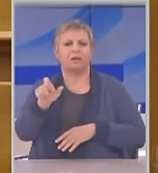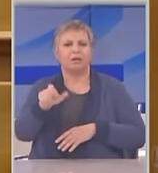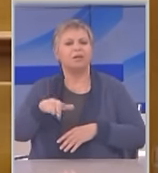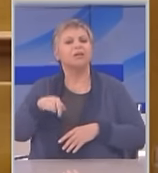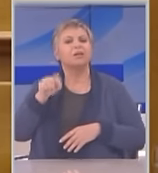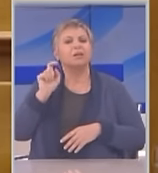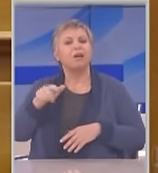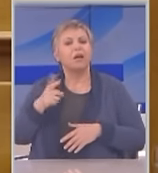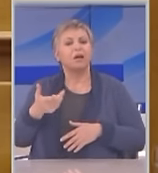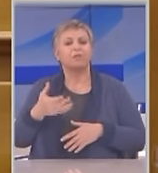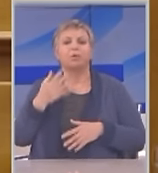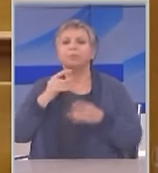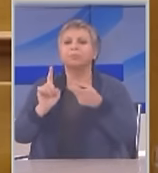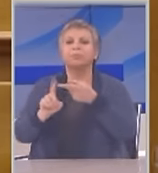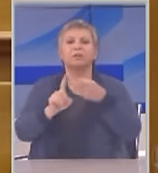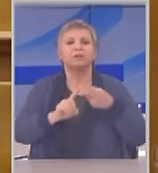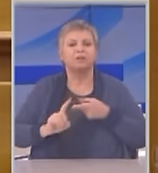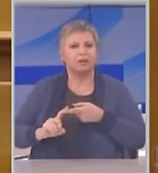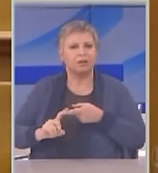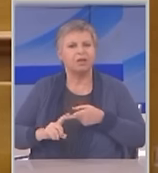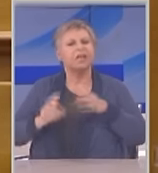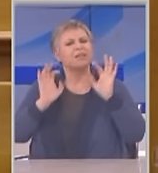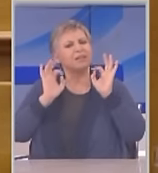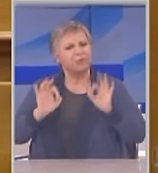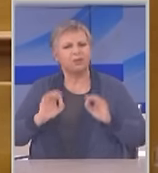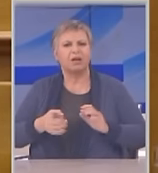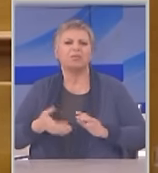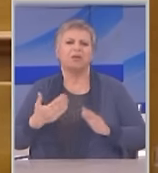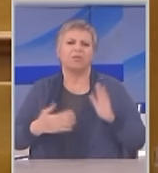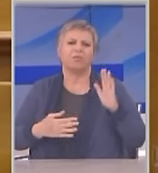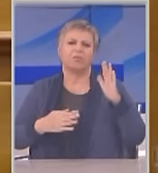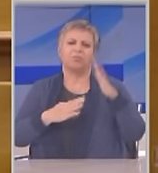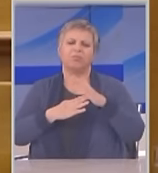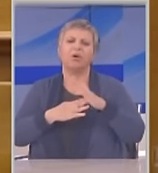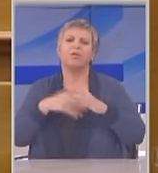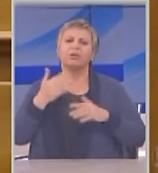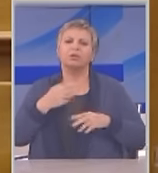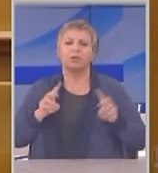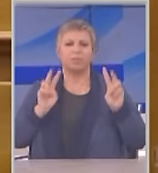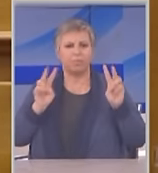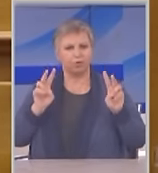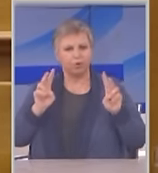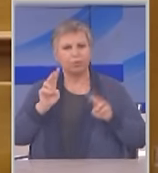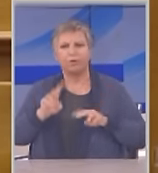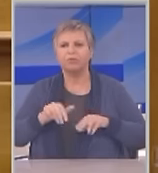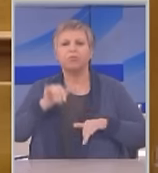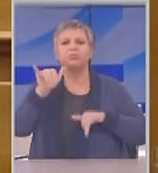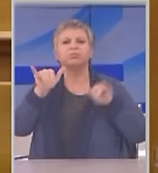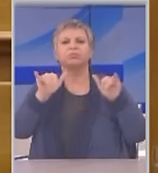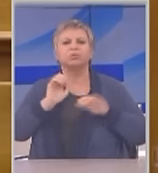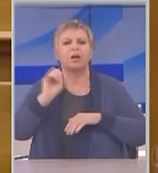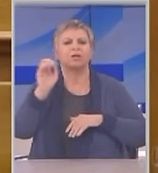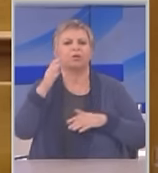Μητσοτάκη αυτό, αφορά ενδεχομένως και την κυρία Γεννηματά, όλους τους εκπροσώπους των δύο κομμάτων που πηγαίνουν στο εξωτερικό και